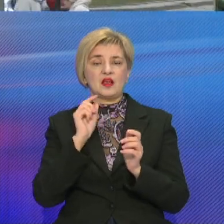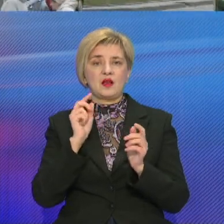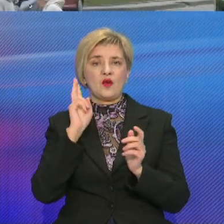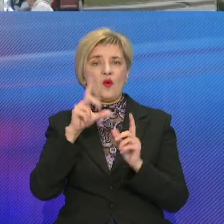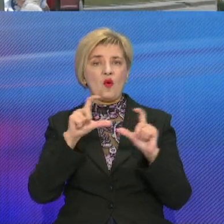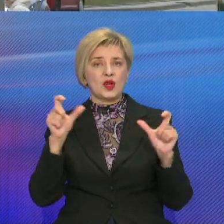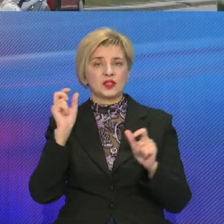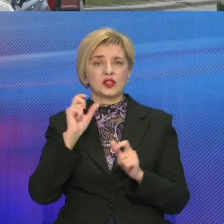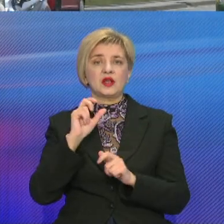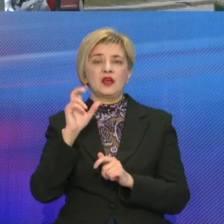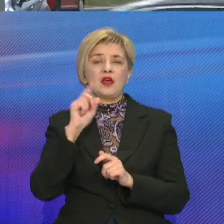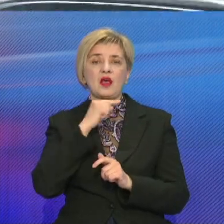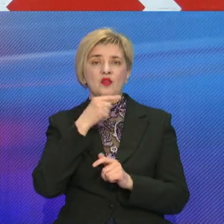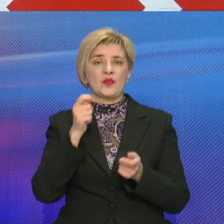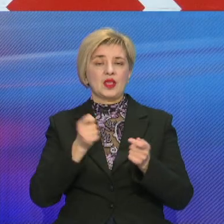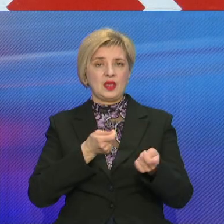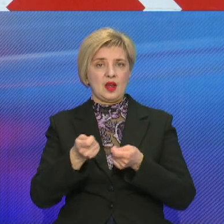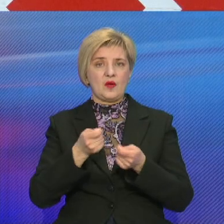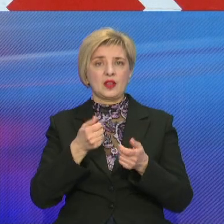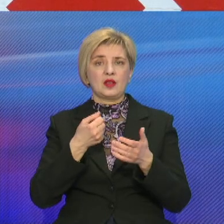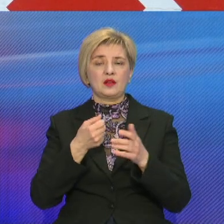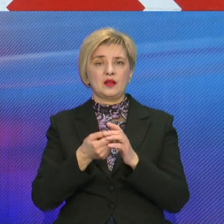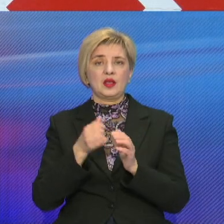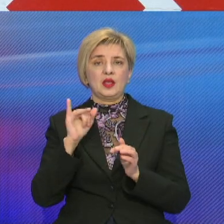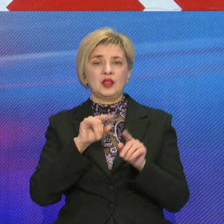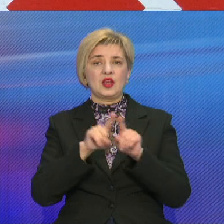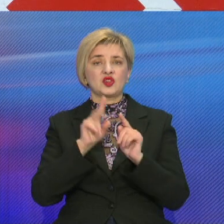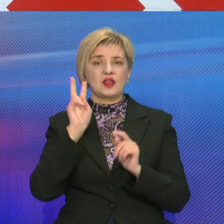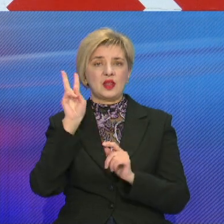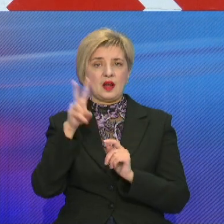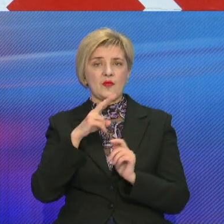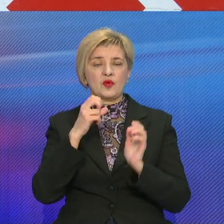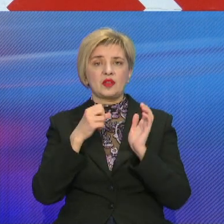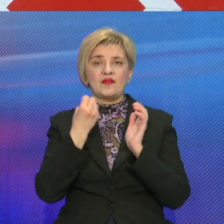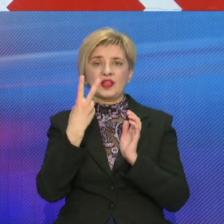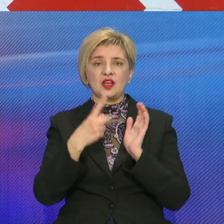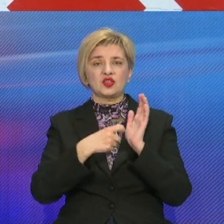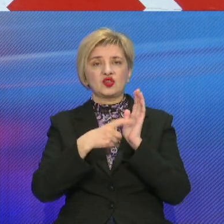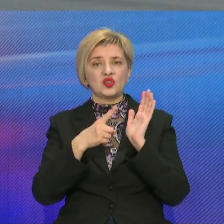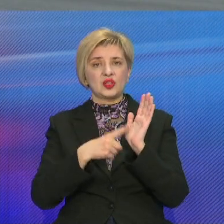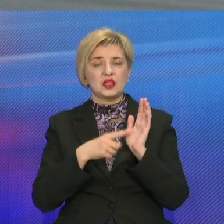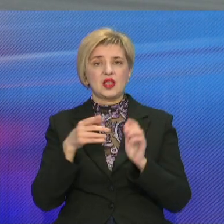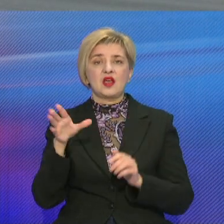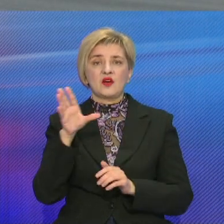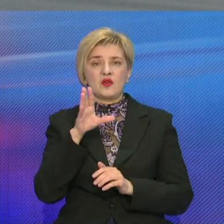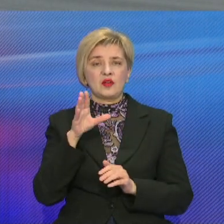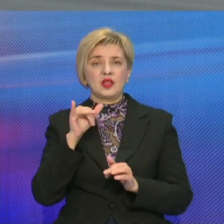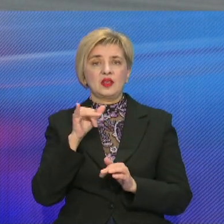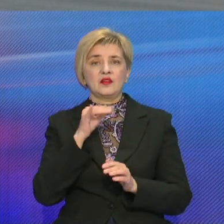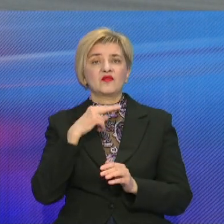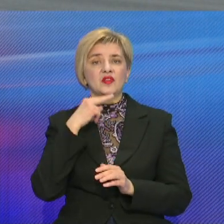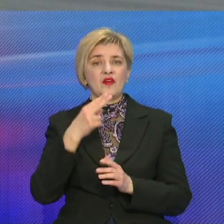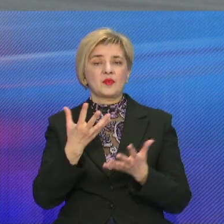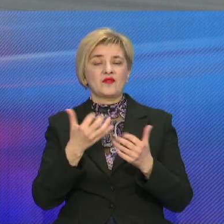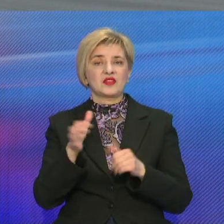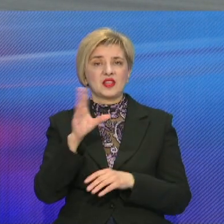номер 12 и 16. Эти змены инспекторы рают брать до уваги усім пасажирам и водителям, до яких, акрамя того, по